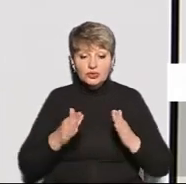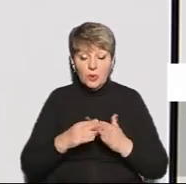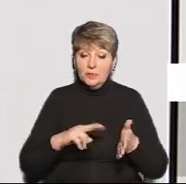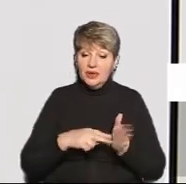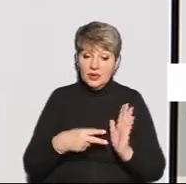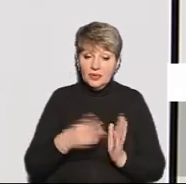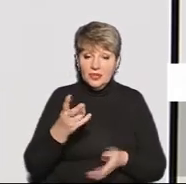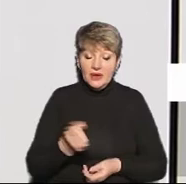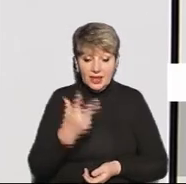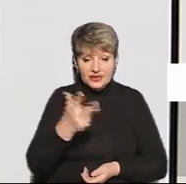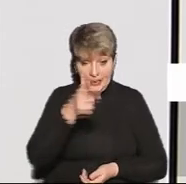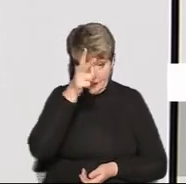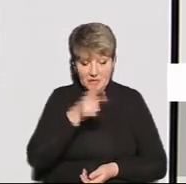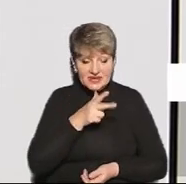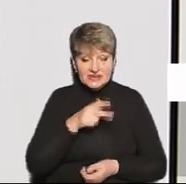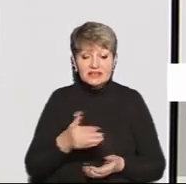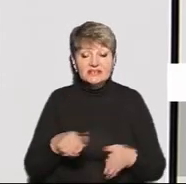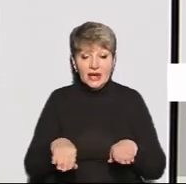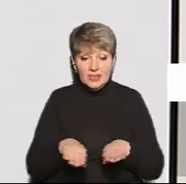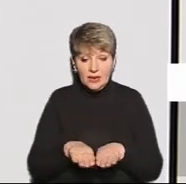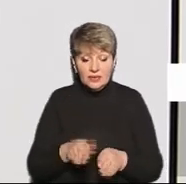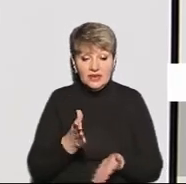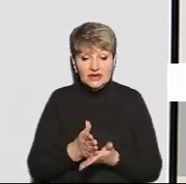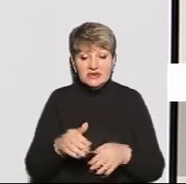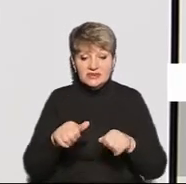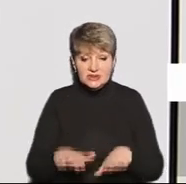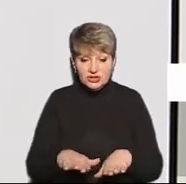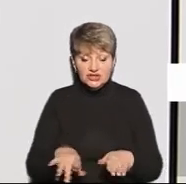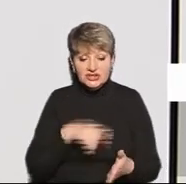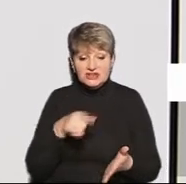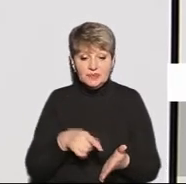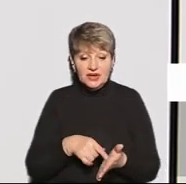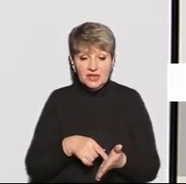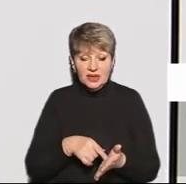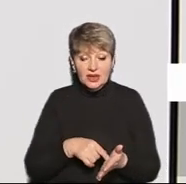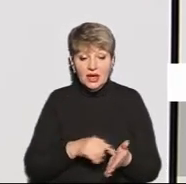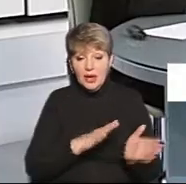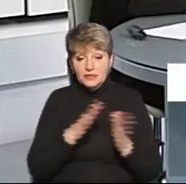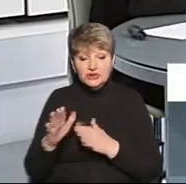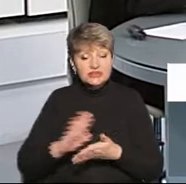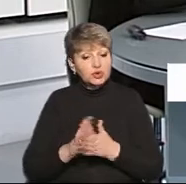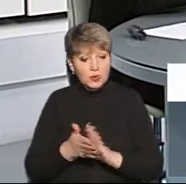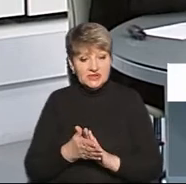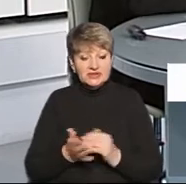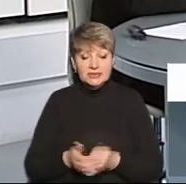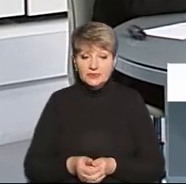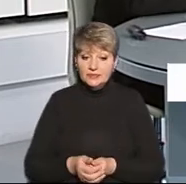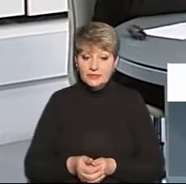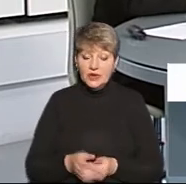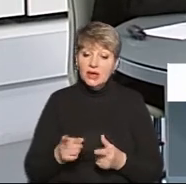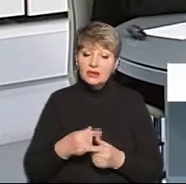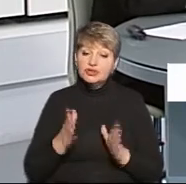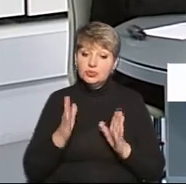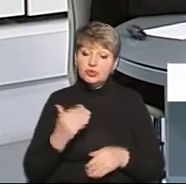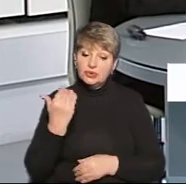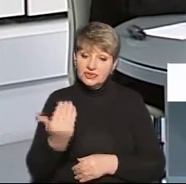3 місяці. Так, власне, таке є рішення комісії з питань техногенної екологічної безпеки та надзвичайних ситуацій. Чи будуть